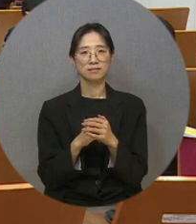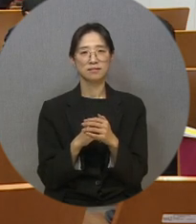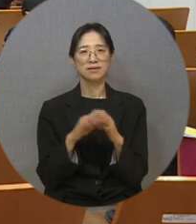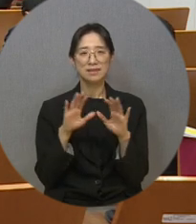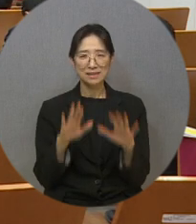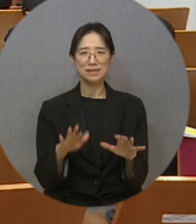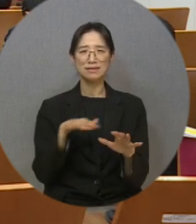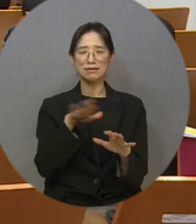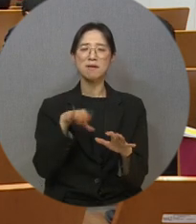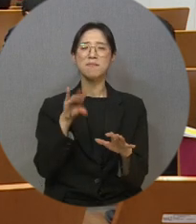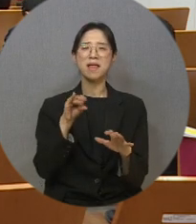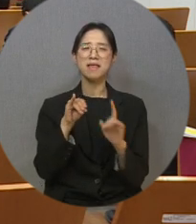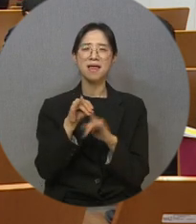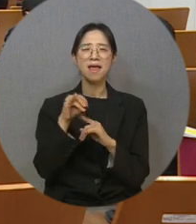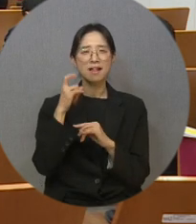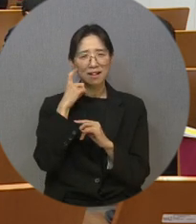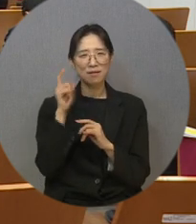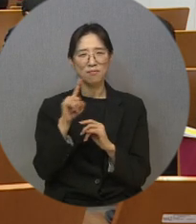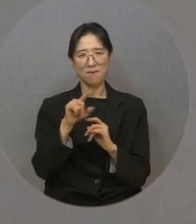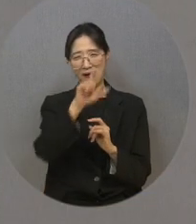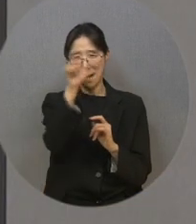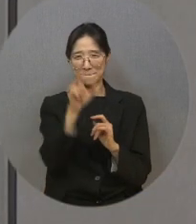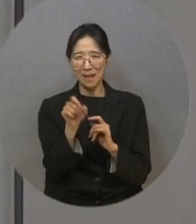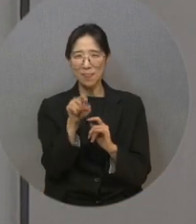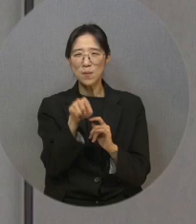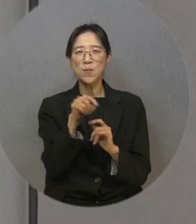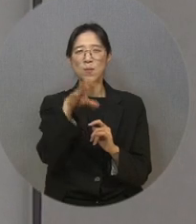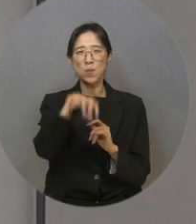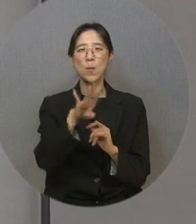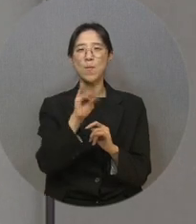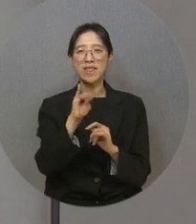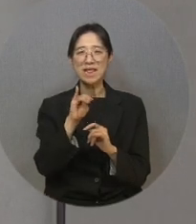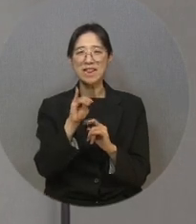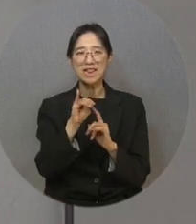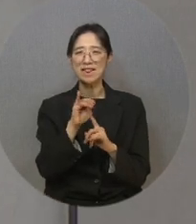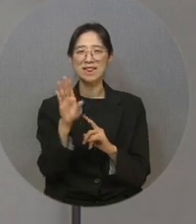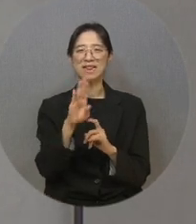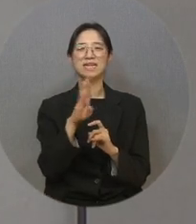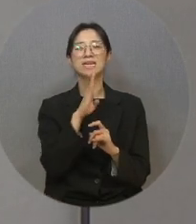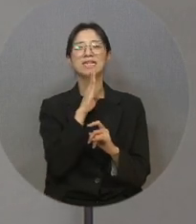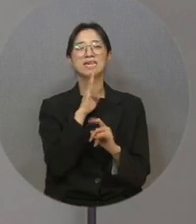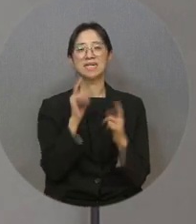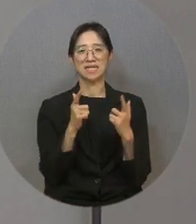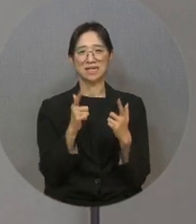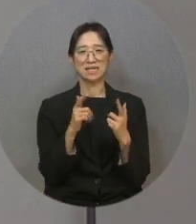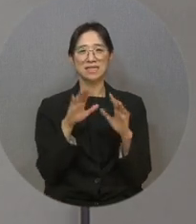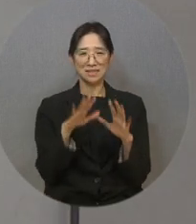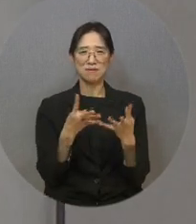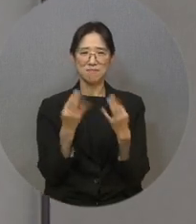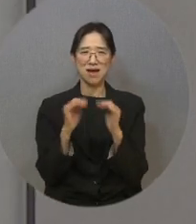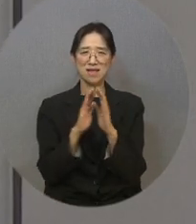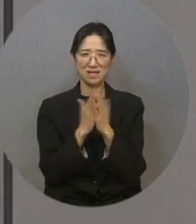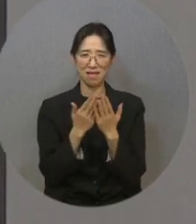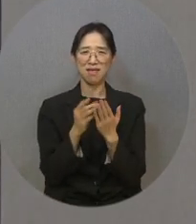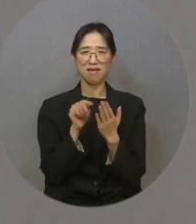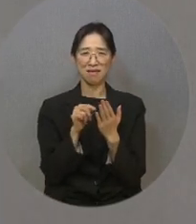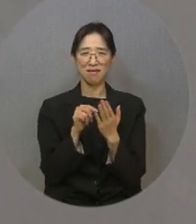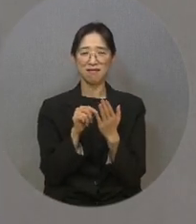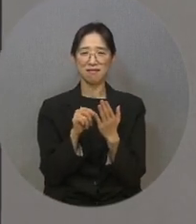지금 우리가 백제라고 하면은 우리 한반도에 있는 백제라고 생각하는데요. 실제로 그렇지 않습니다. 지금 많은 책들이